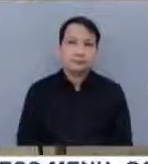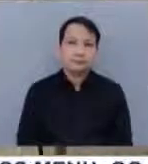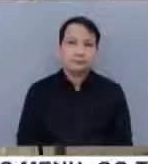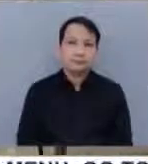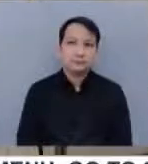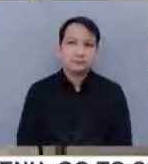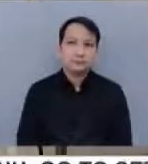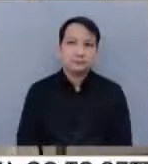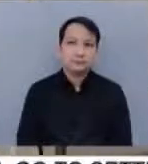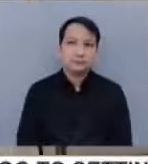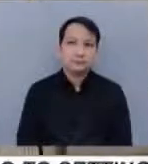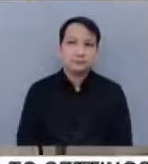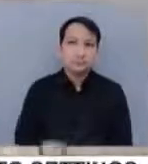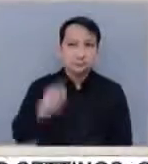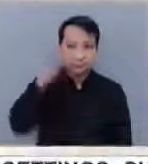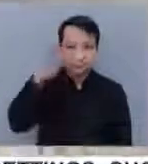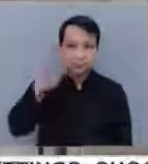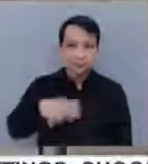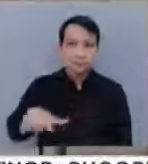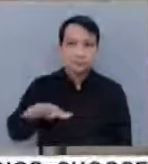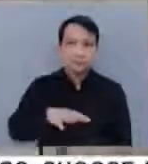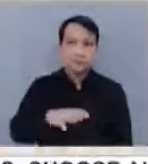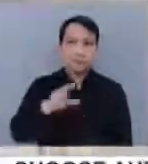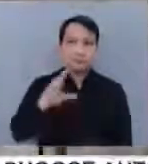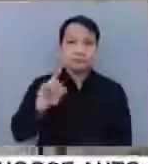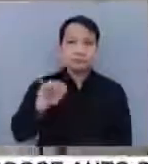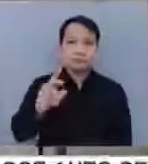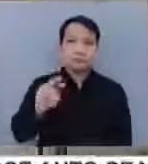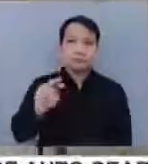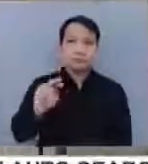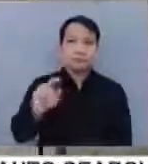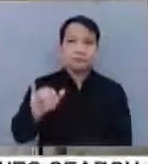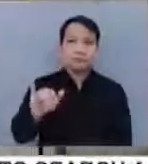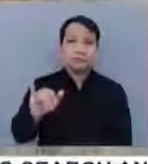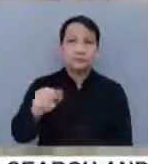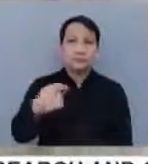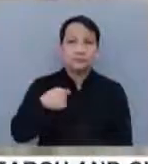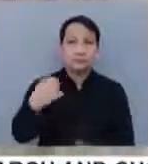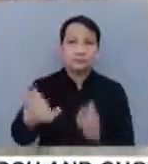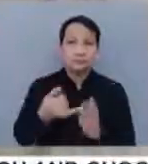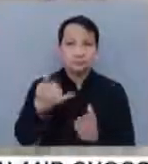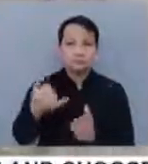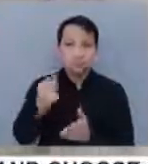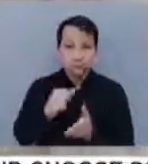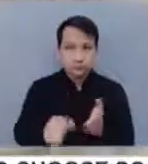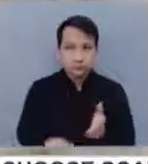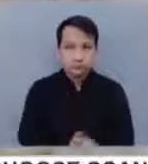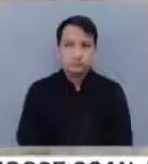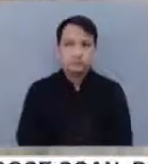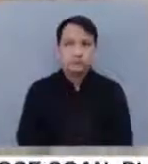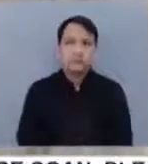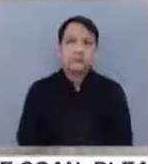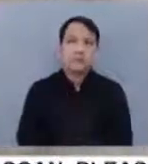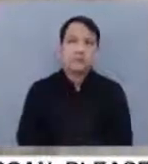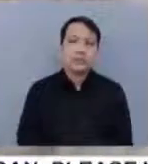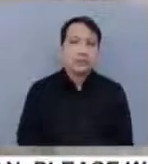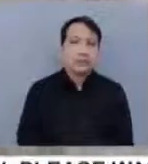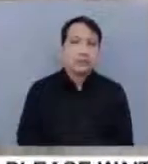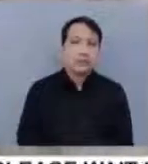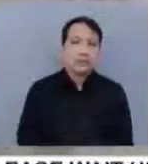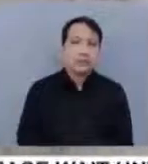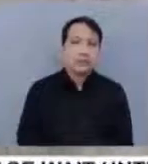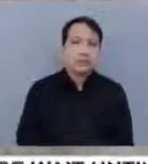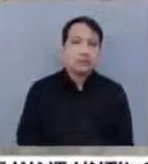Hi, my name is Draco Nix, or Nix, and I'm a journaling artist. Ang journaling ay isang paraan ng pagpapahayag